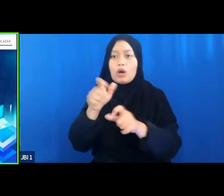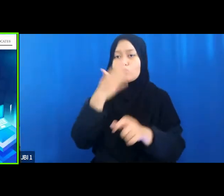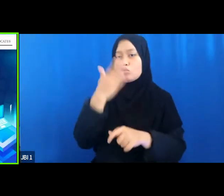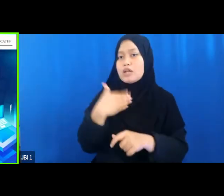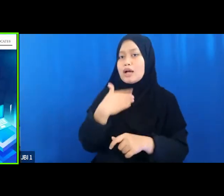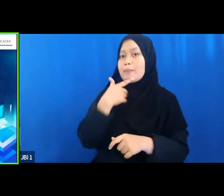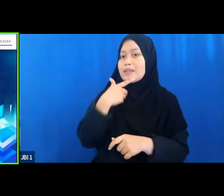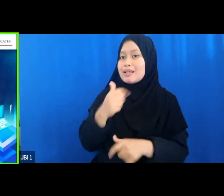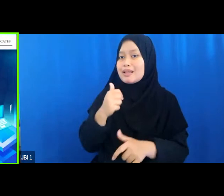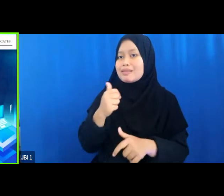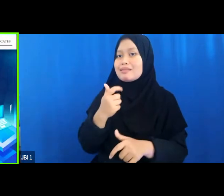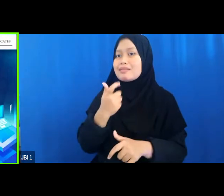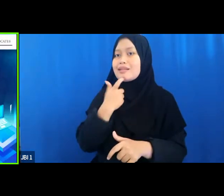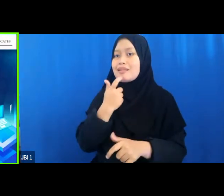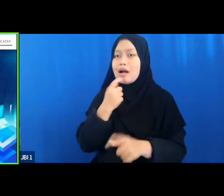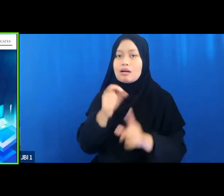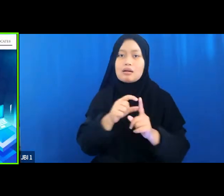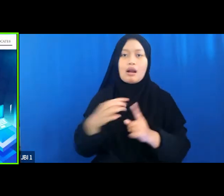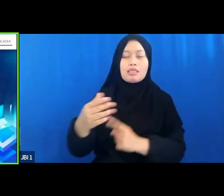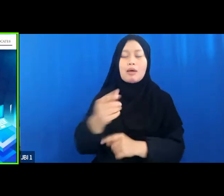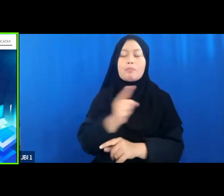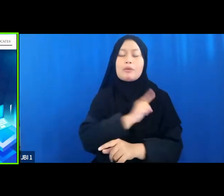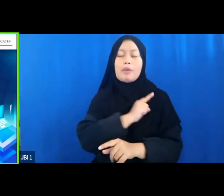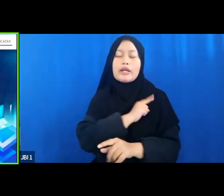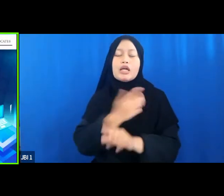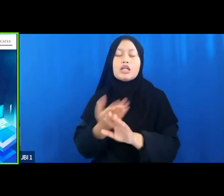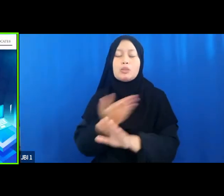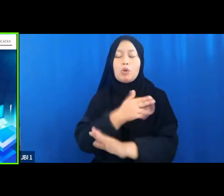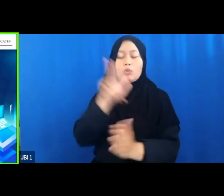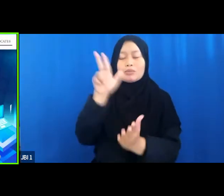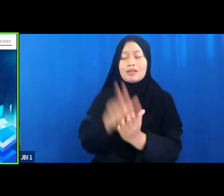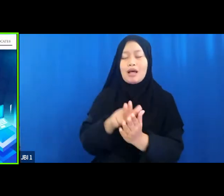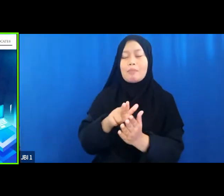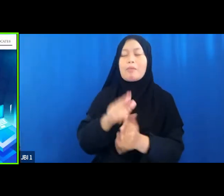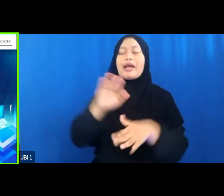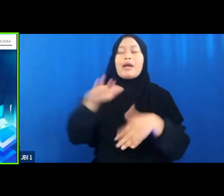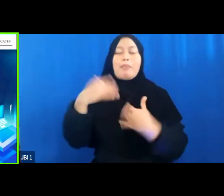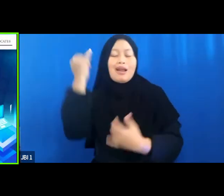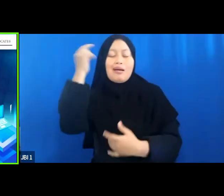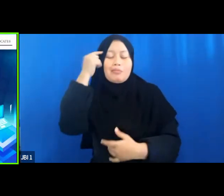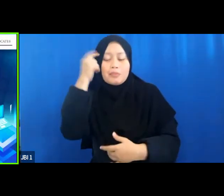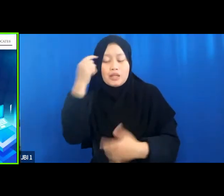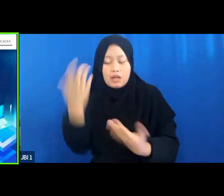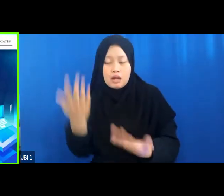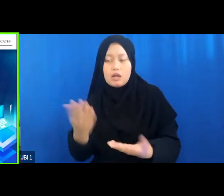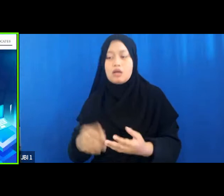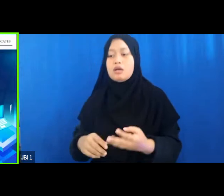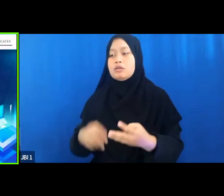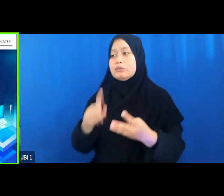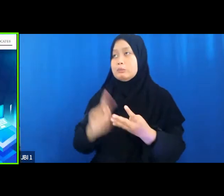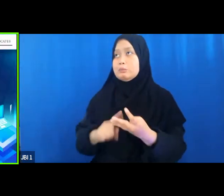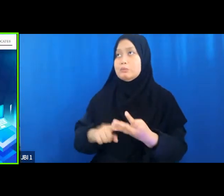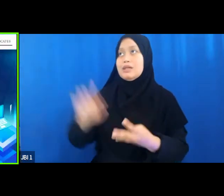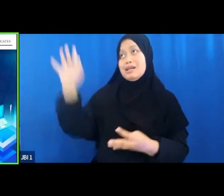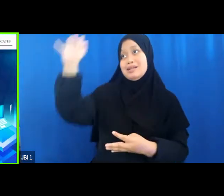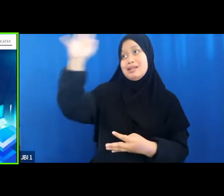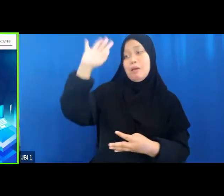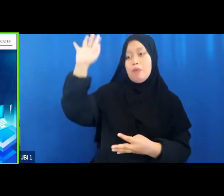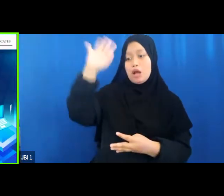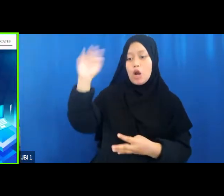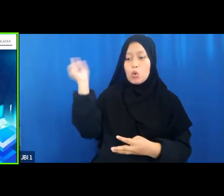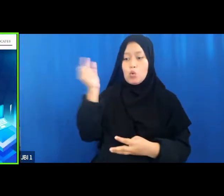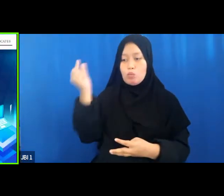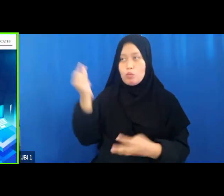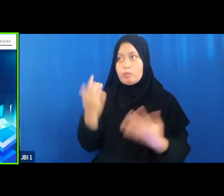pribadi-pribadi sebelum adanya undang-undang perlindungan data pribadi dan juga terdapat gambaran umum Nah kita akan